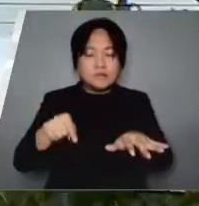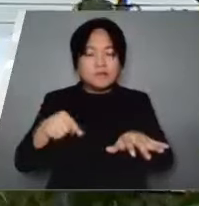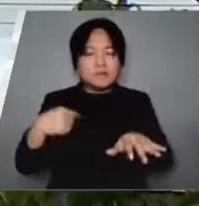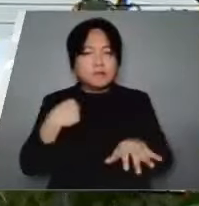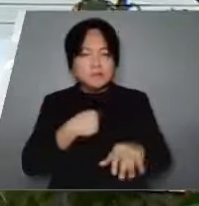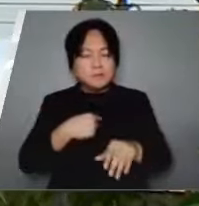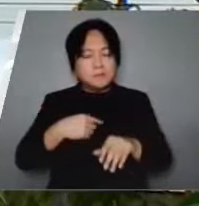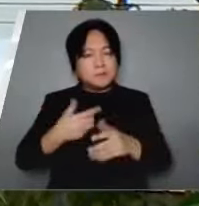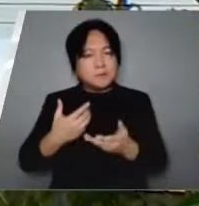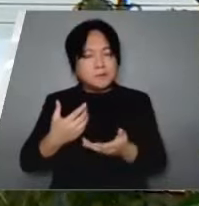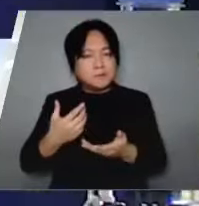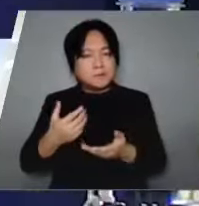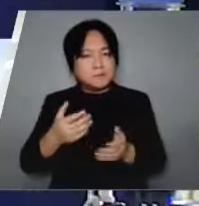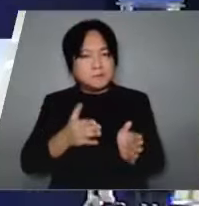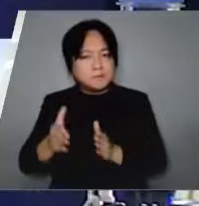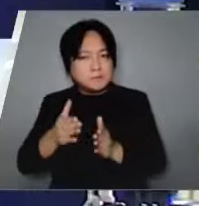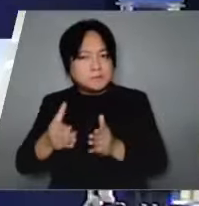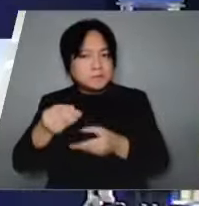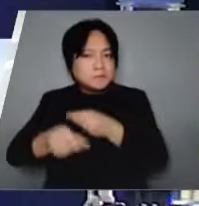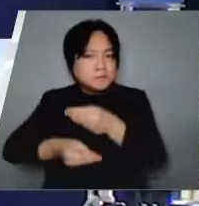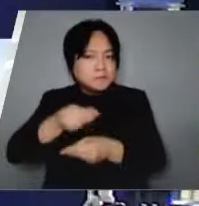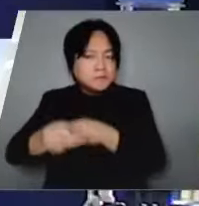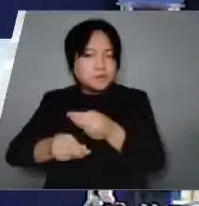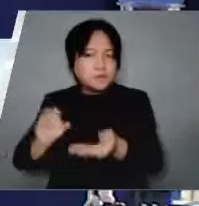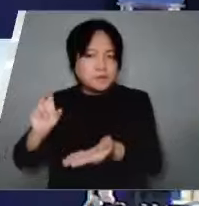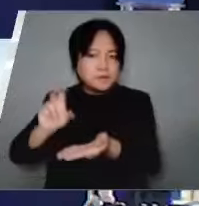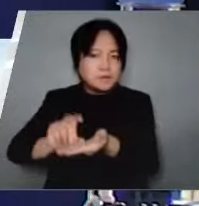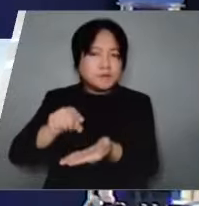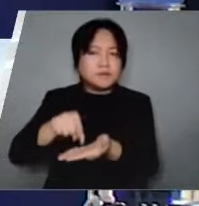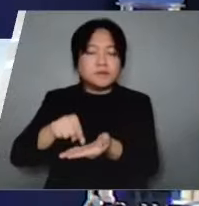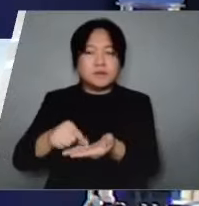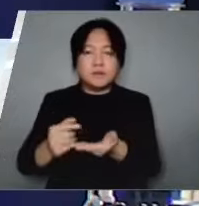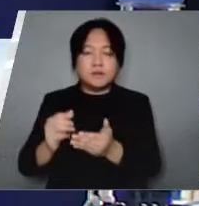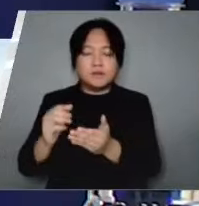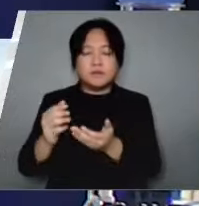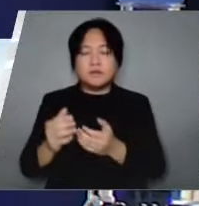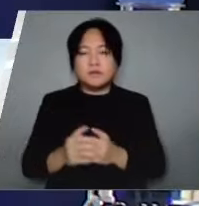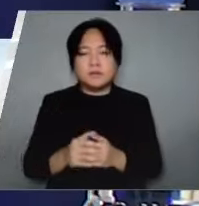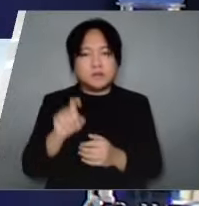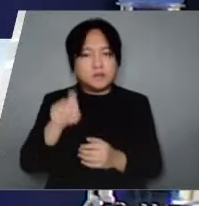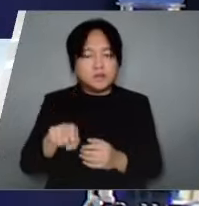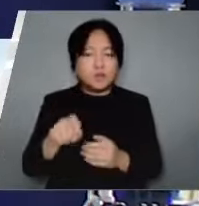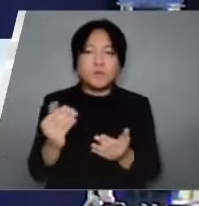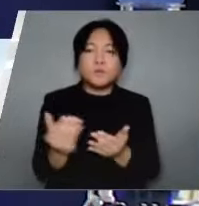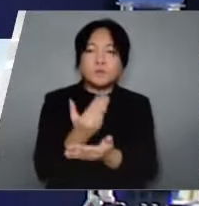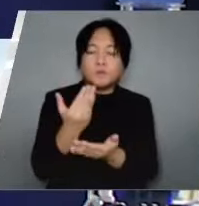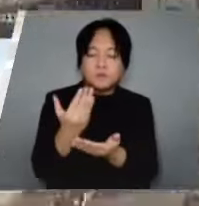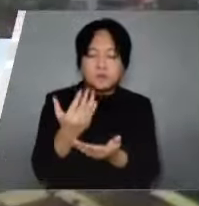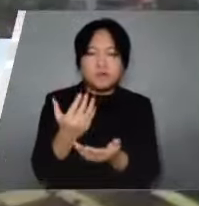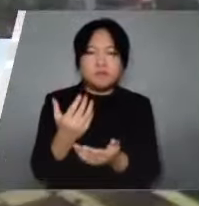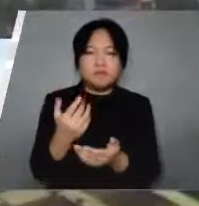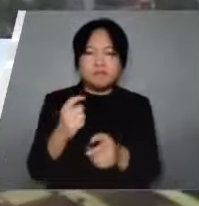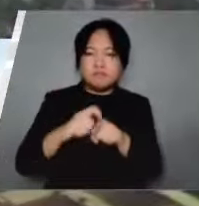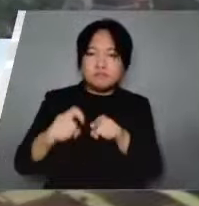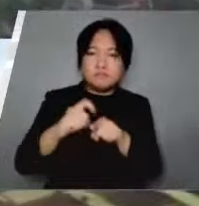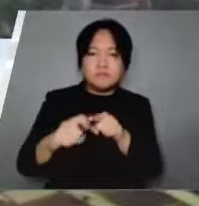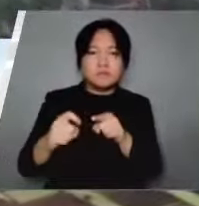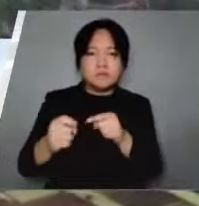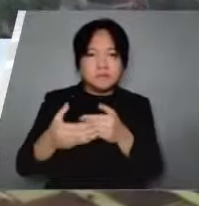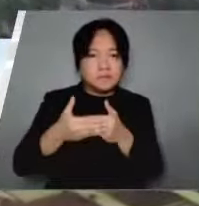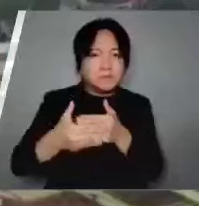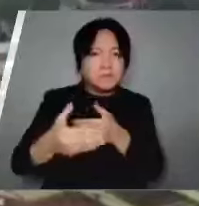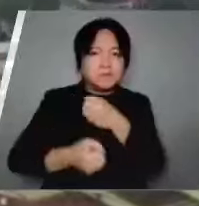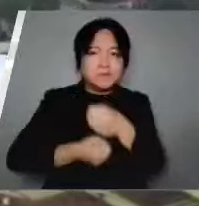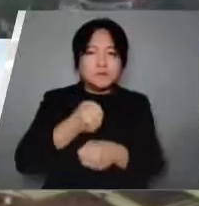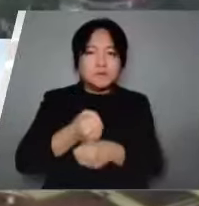investment in transmission facilities and renewable energy infrastructure in the coming years. Ayon sa World Bank, sa